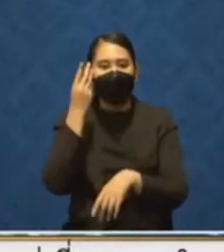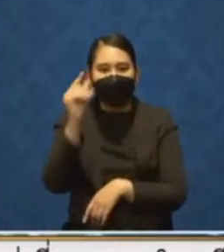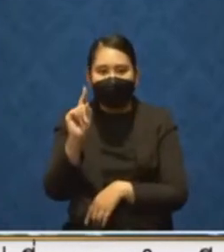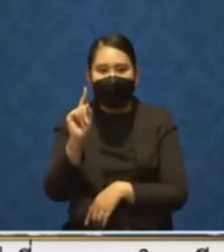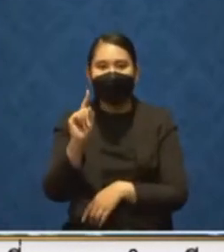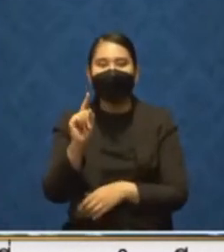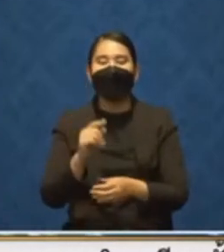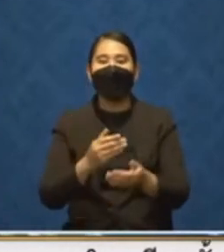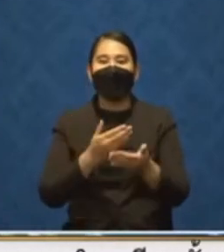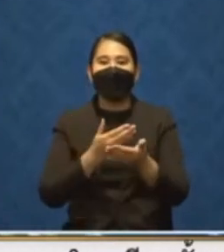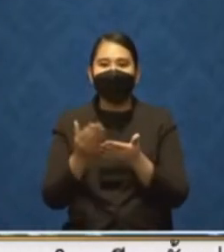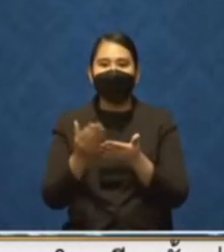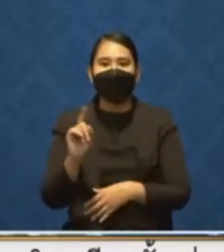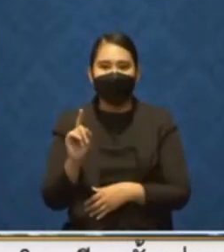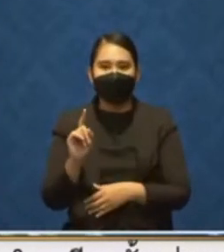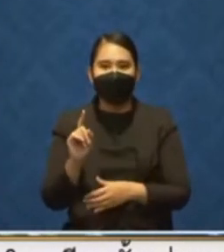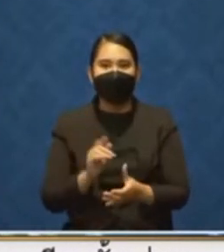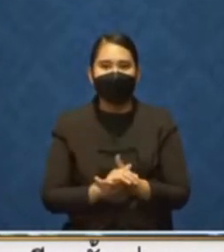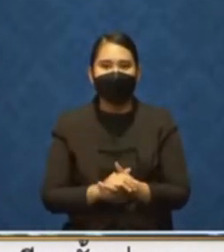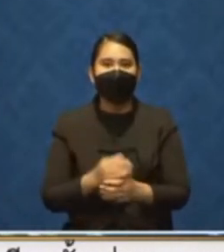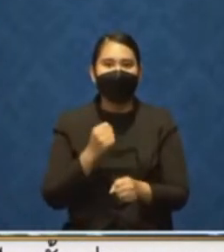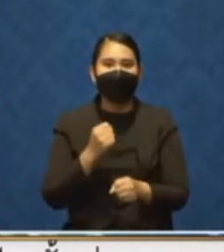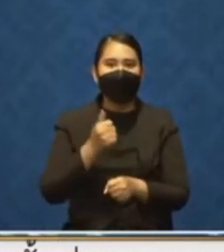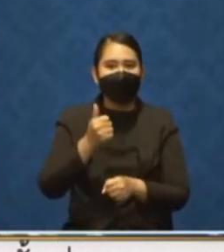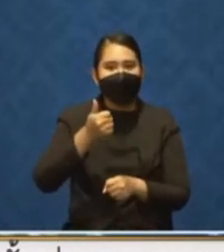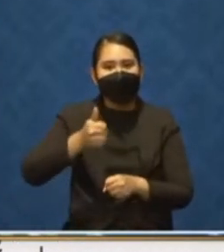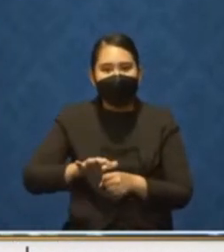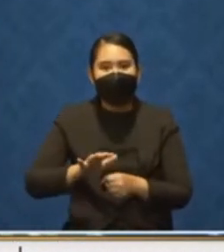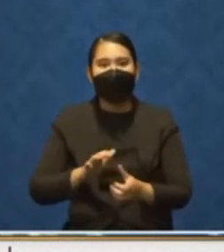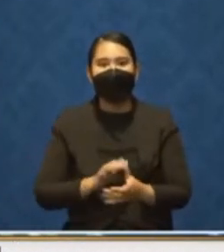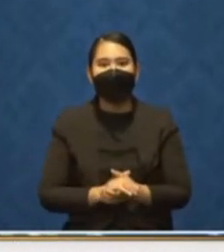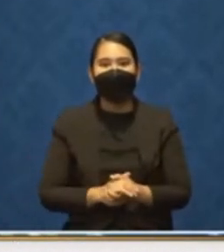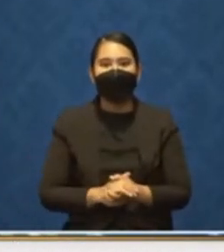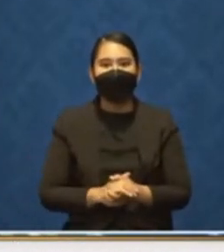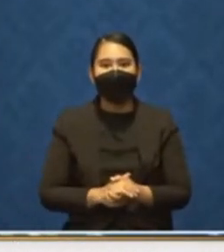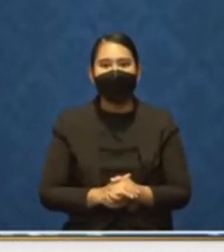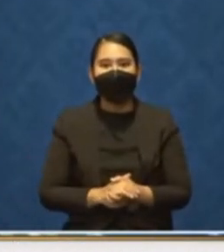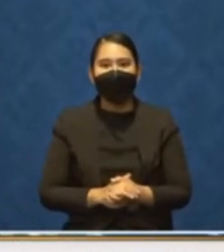เมื่อไหร่เขาจะจัดหาได้ไหมอะไรที่ทำได้ก็ทำก่อนนะครับแล้ว